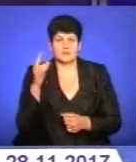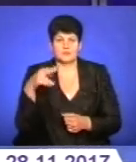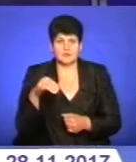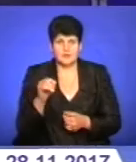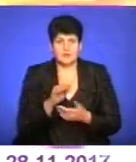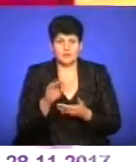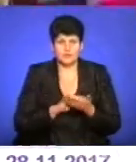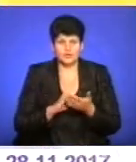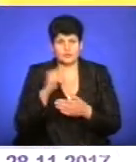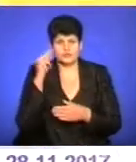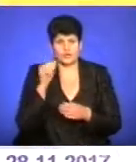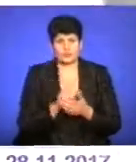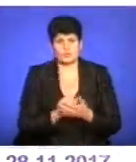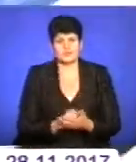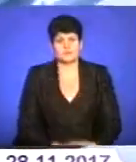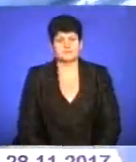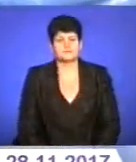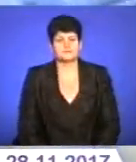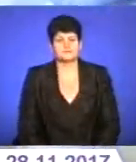вивчають документи.